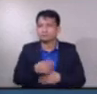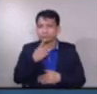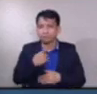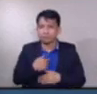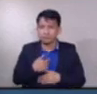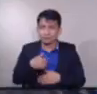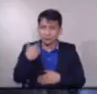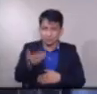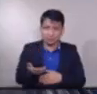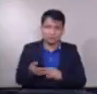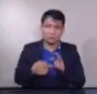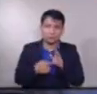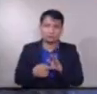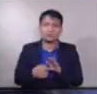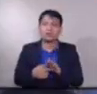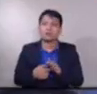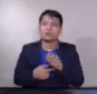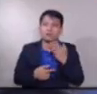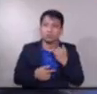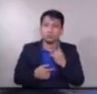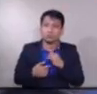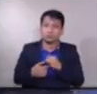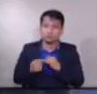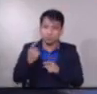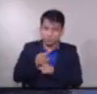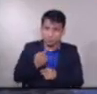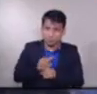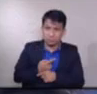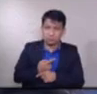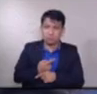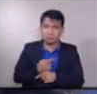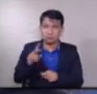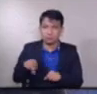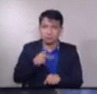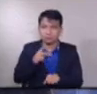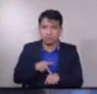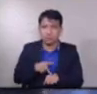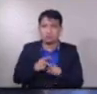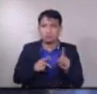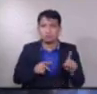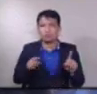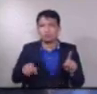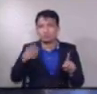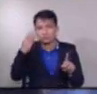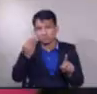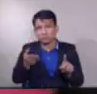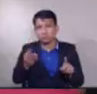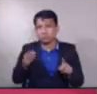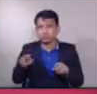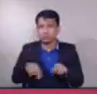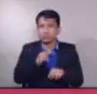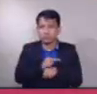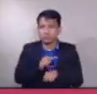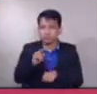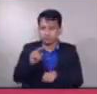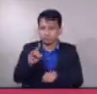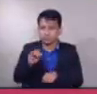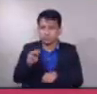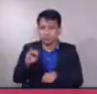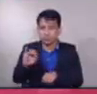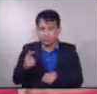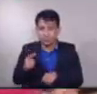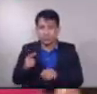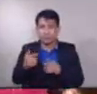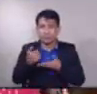Oo. Tama po yan, Ma'am Lucci. Because sad to say, ang Philippines ay one of the number one nation na sending ng domestic helpers.